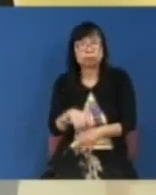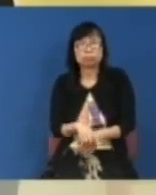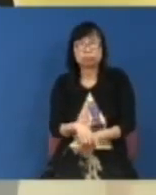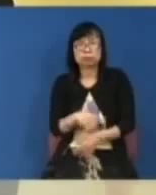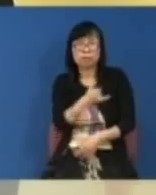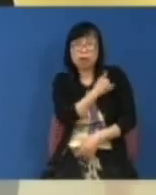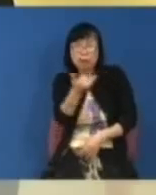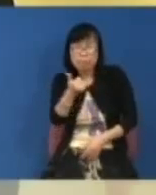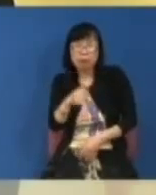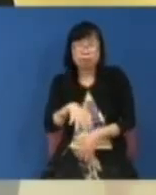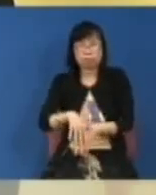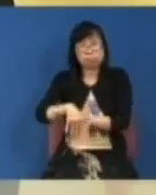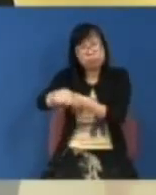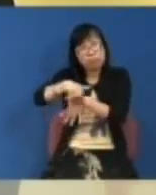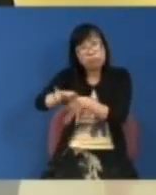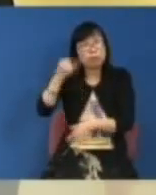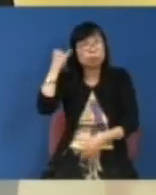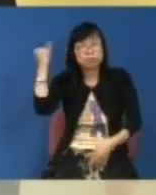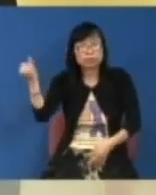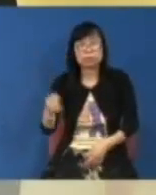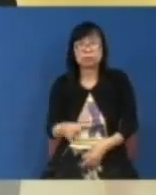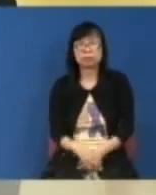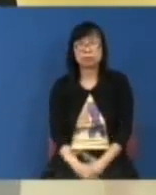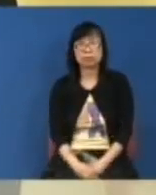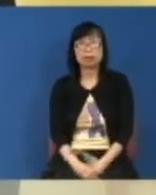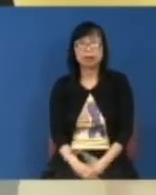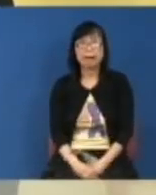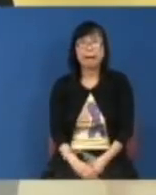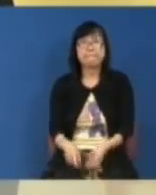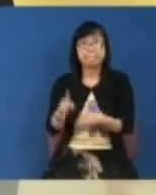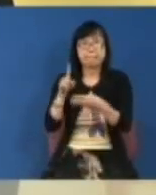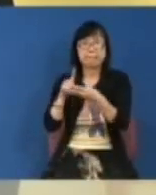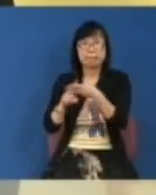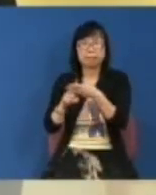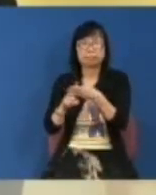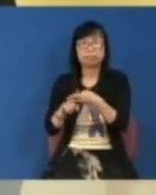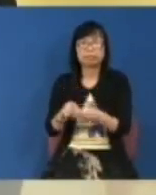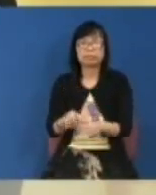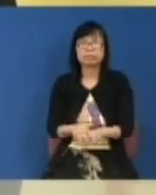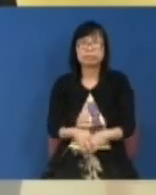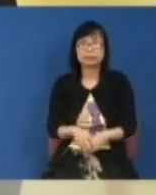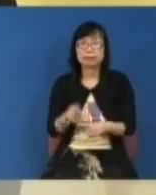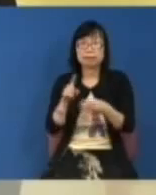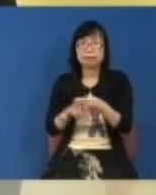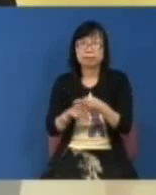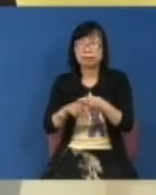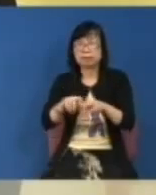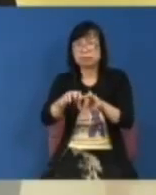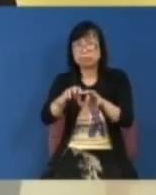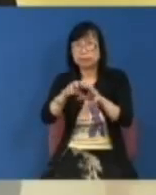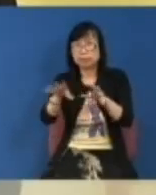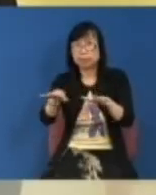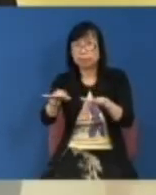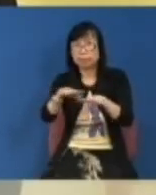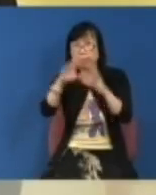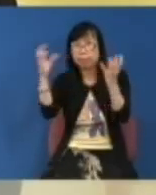明。咁亦都係民陣搞噶啦，民陣有份搞啊。咁除咗呢樣嘢，仲有咩做？